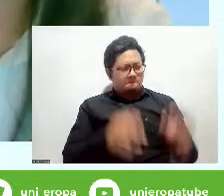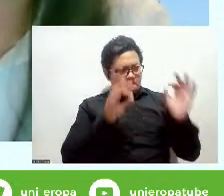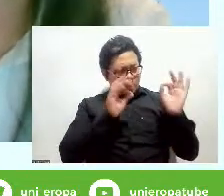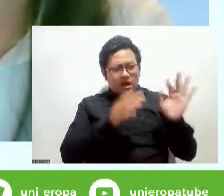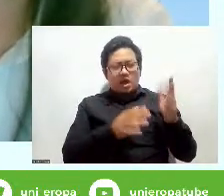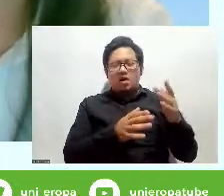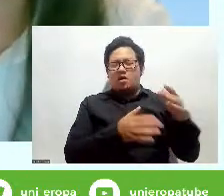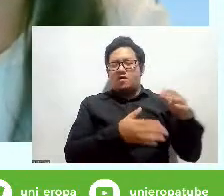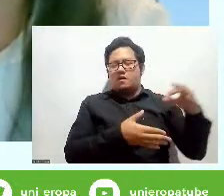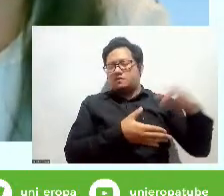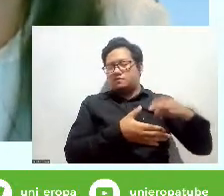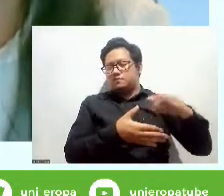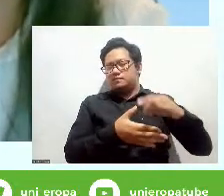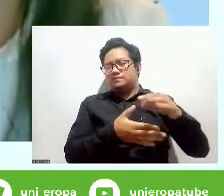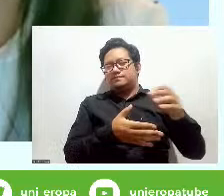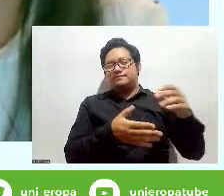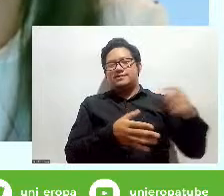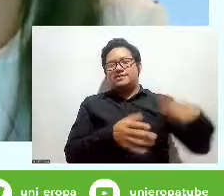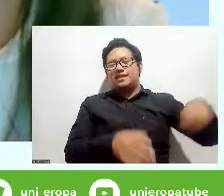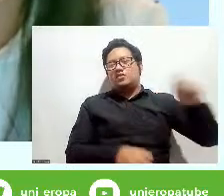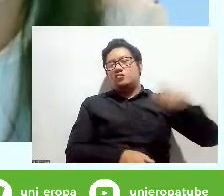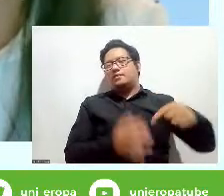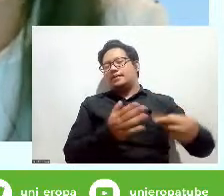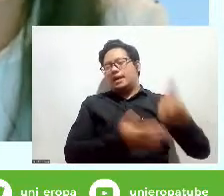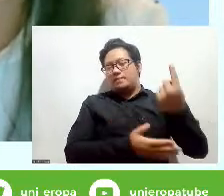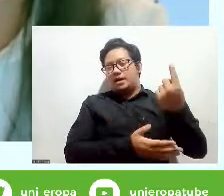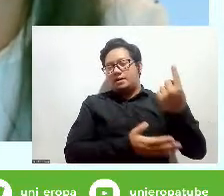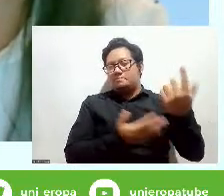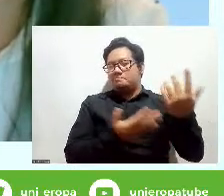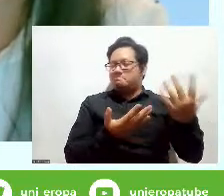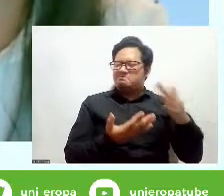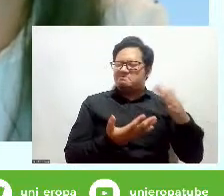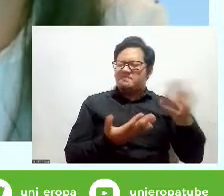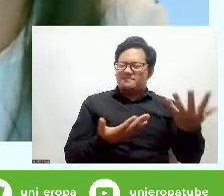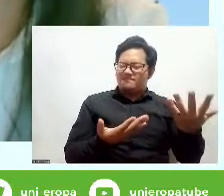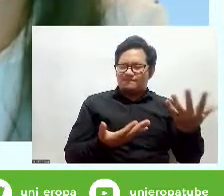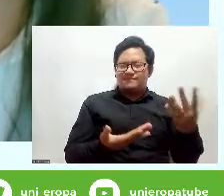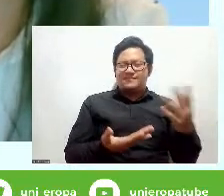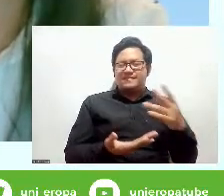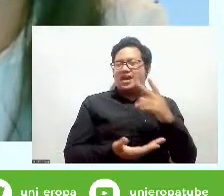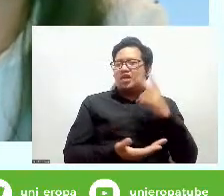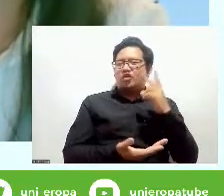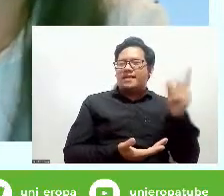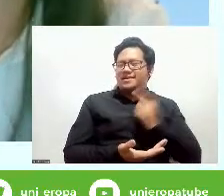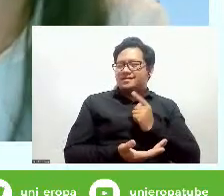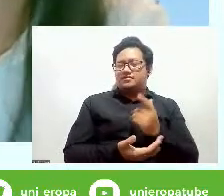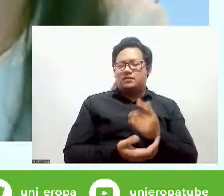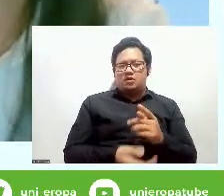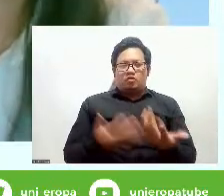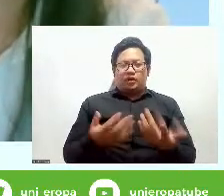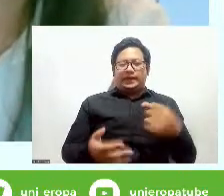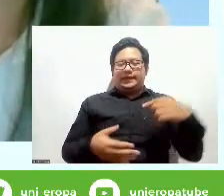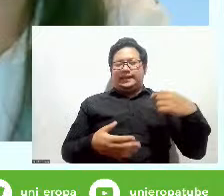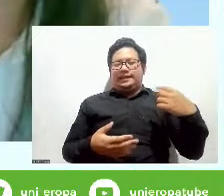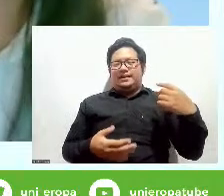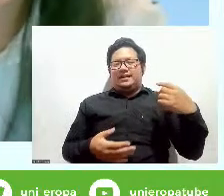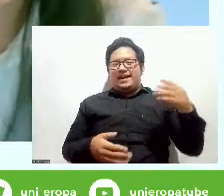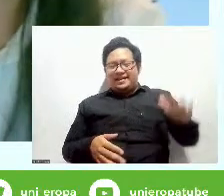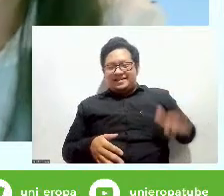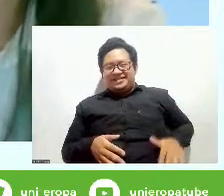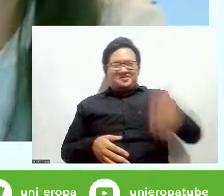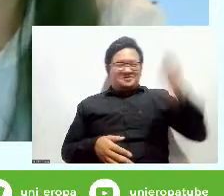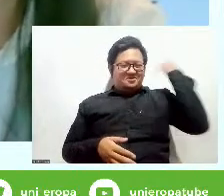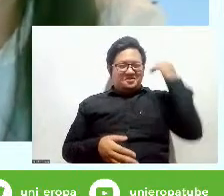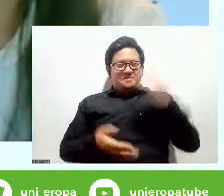bisa coba supaya bisa kita konsumsi sehari-hari itu apa nih rekomendasi Dera kita akan dari kecil mungkin belajar menanam toge tuh ya kan ada